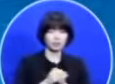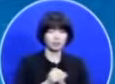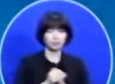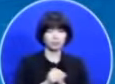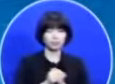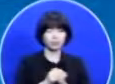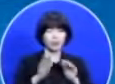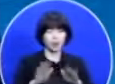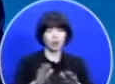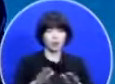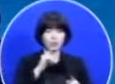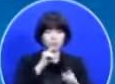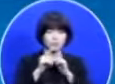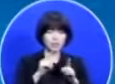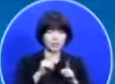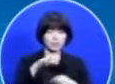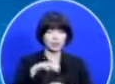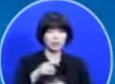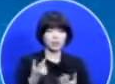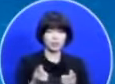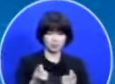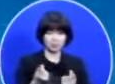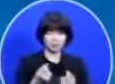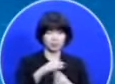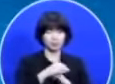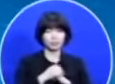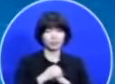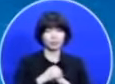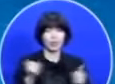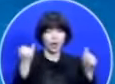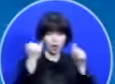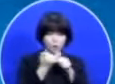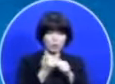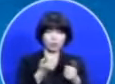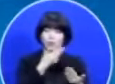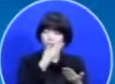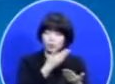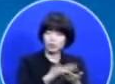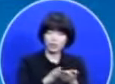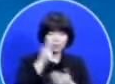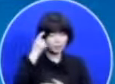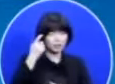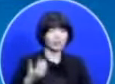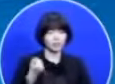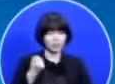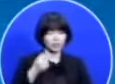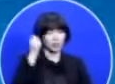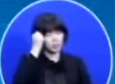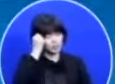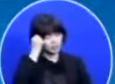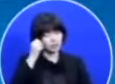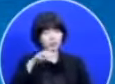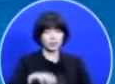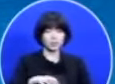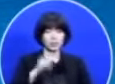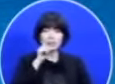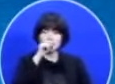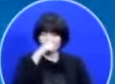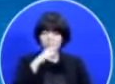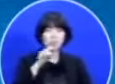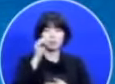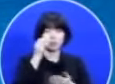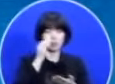오늘 말씀에서 그렇게 말씀하셨죠 혼인을 귀하게 여겨야 합니다 잠자리를 더럽히면 안 됩니다